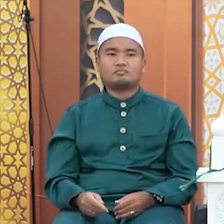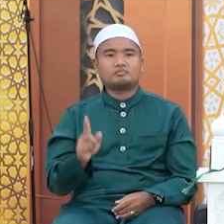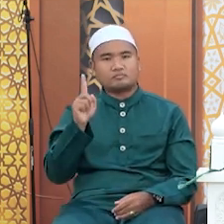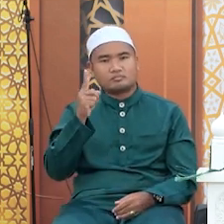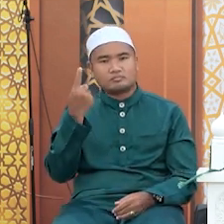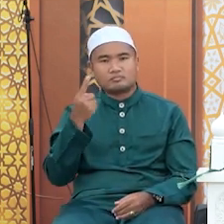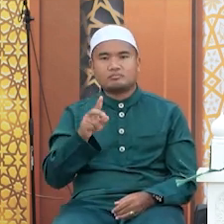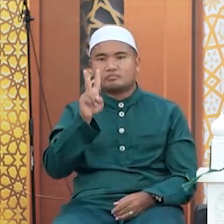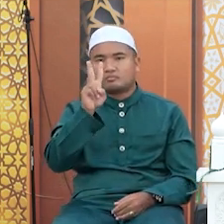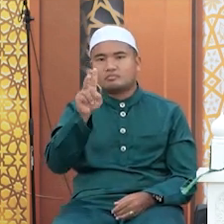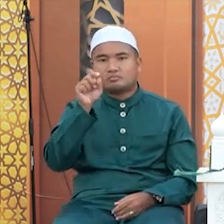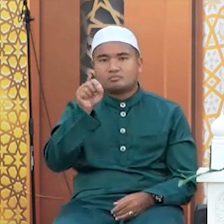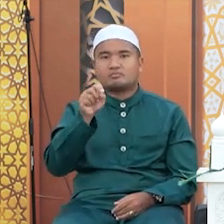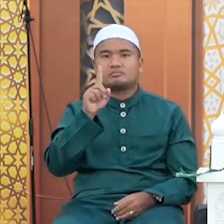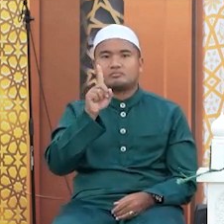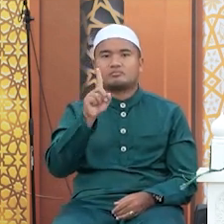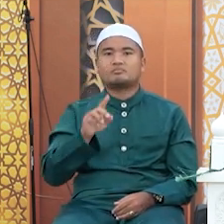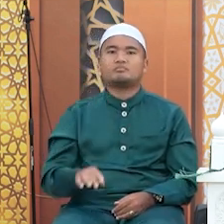Hanya 2.1/2%.